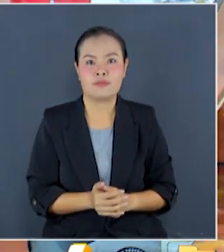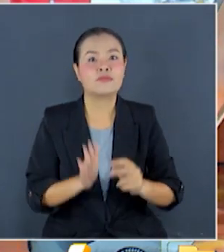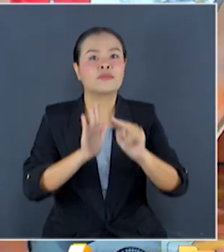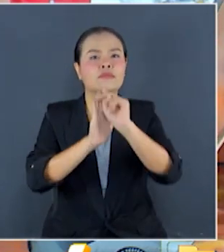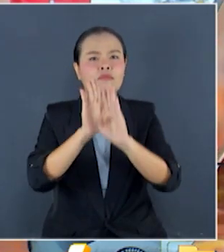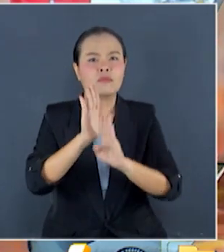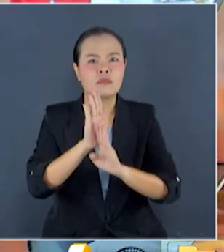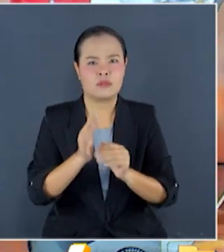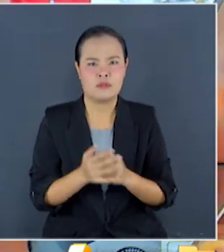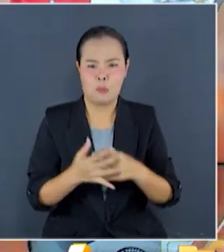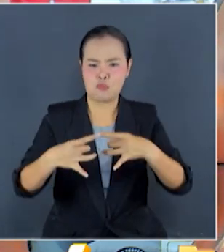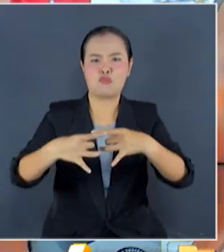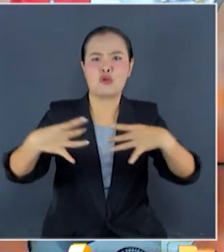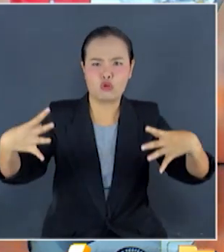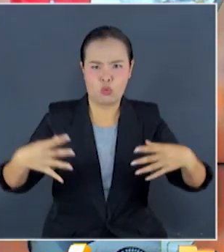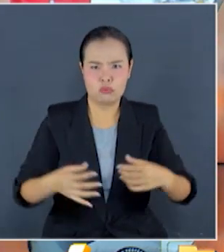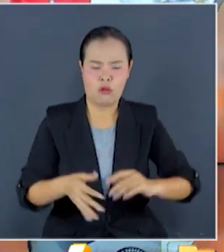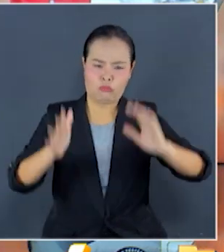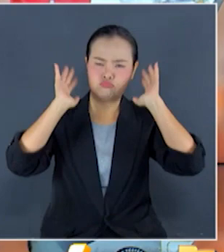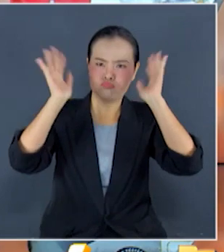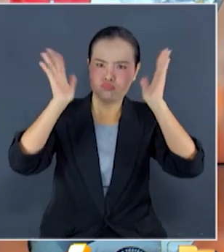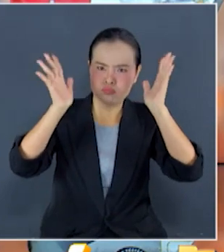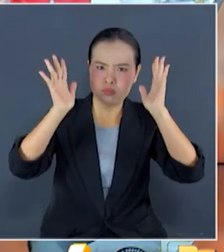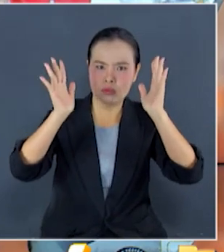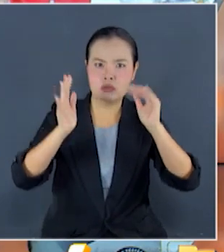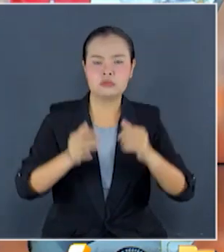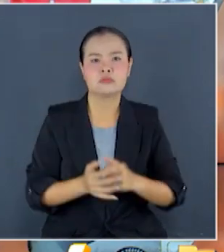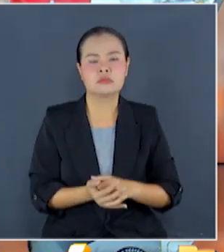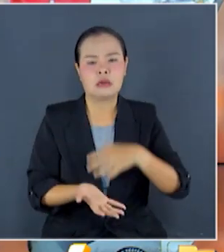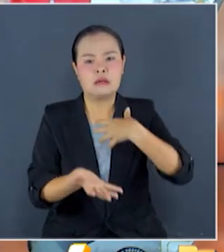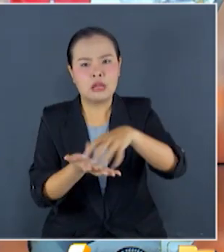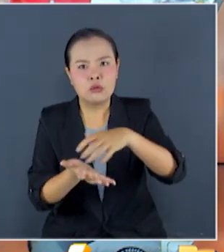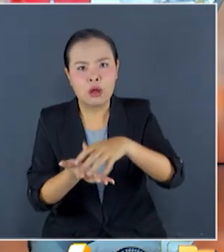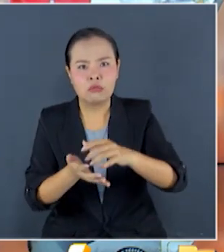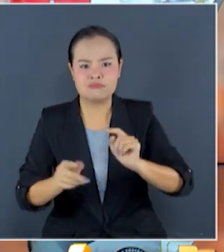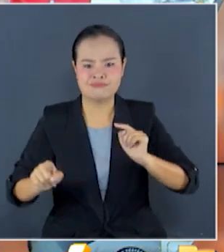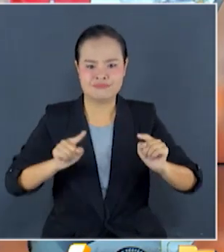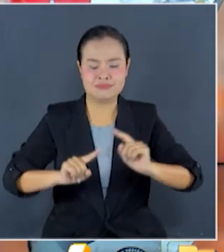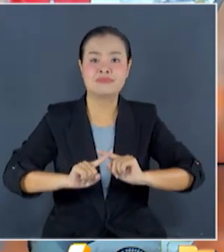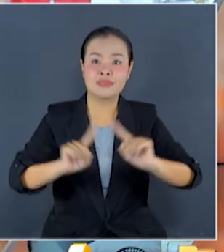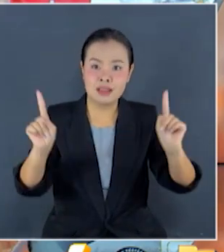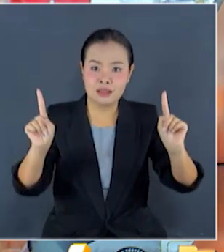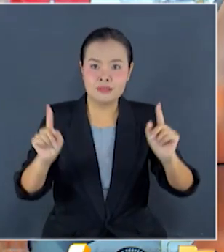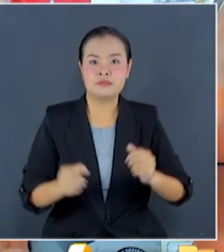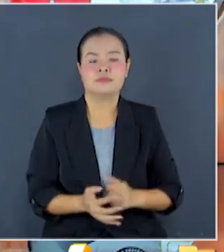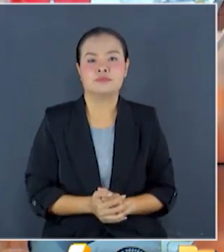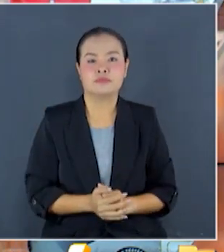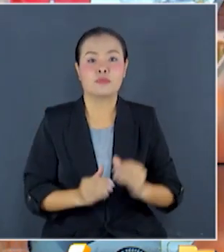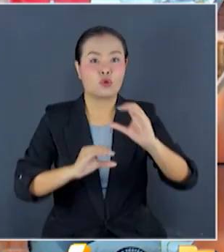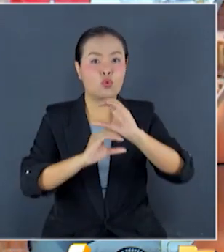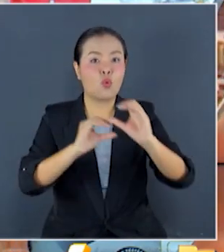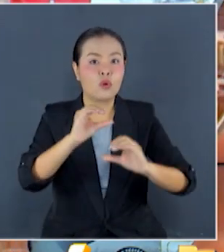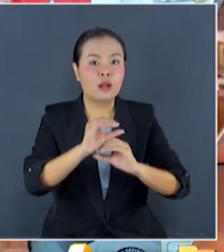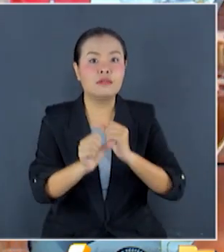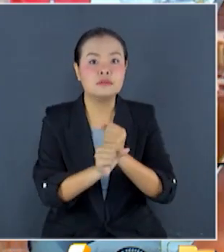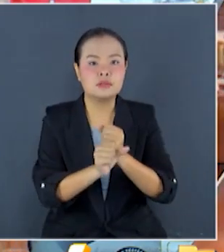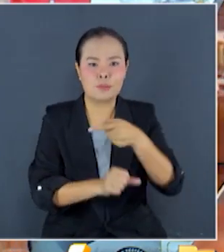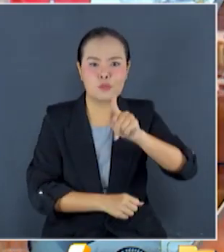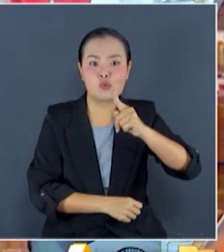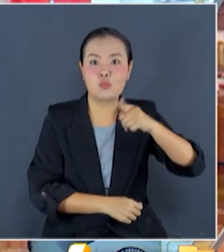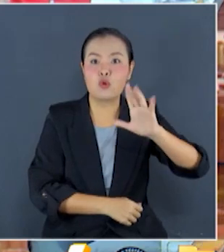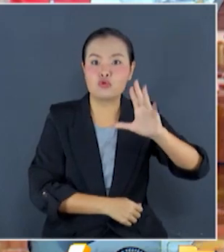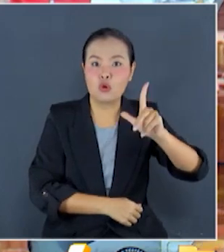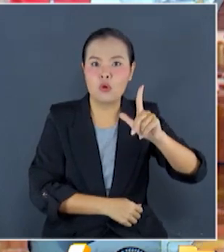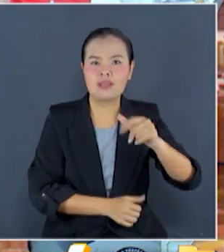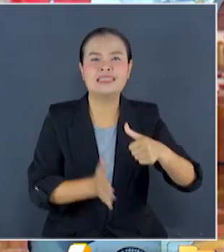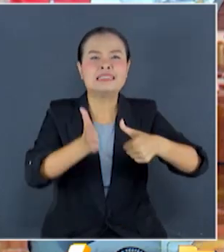บายมันไม่ตรงปกอ่ะคุณหาเสียงอย่างนึงแต่ที่คุณแถลงนโยบายมันอีกแบบนึงหรือจะเป็นเรื่องทำโครงการเนี้ยปปช.บอกนี่คือการ